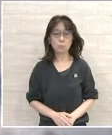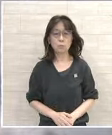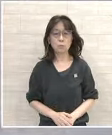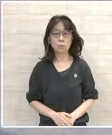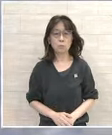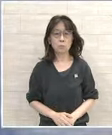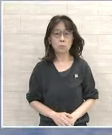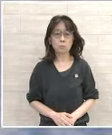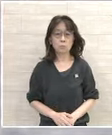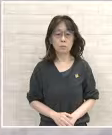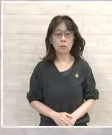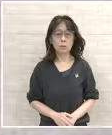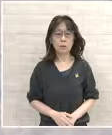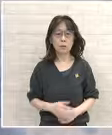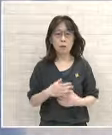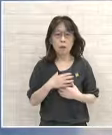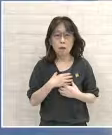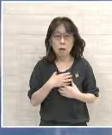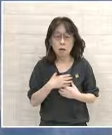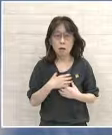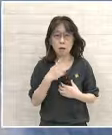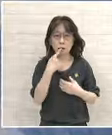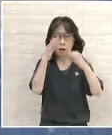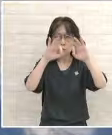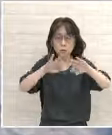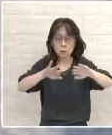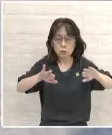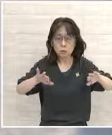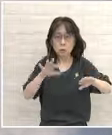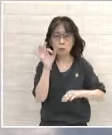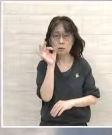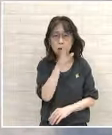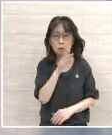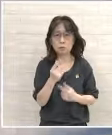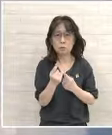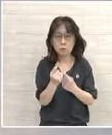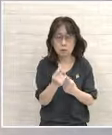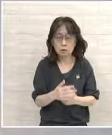やばい、除雪が入ってません。